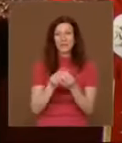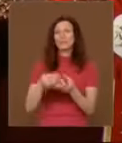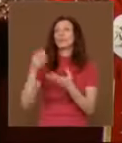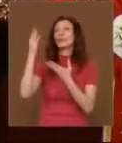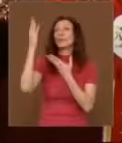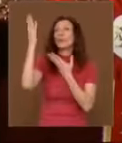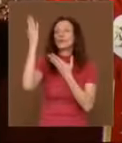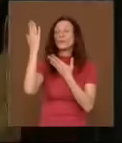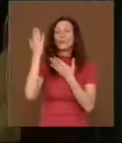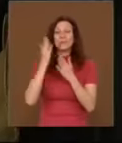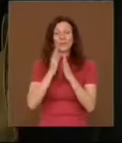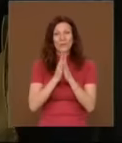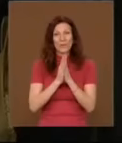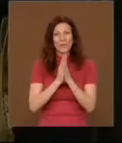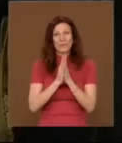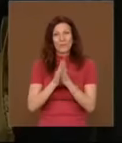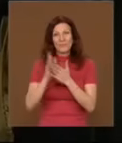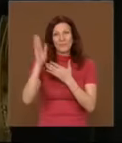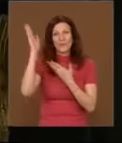се помолим.